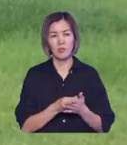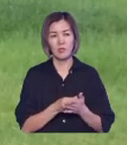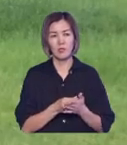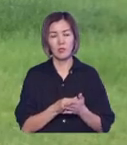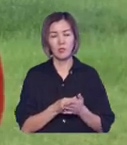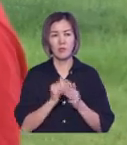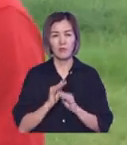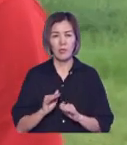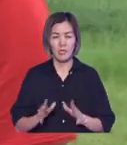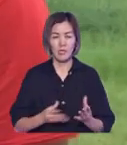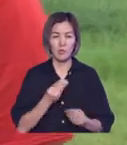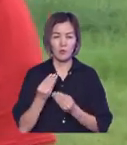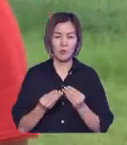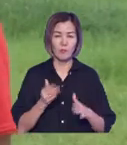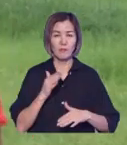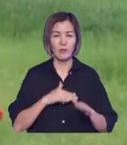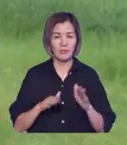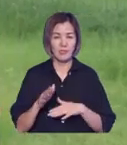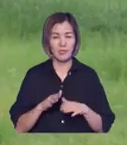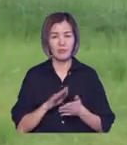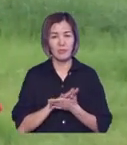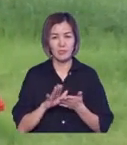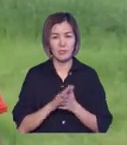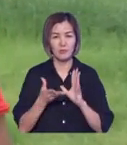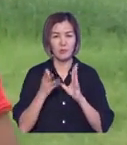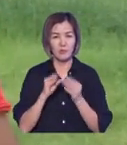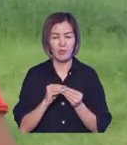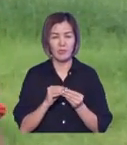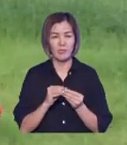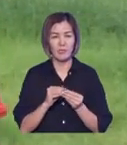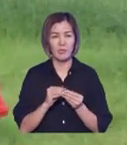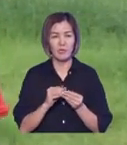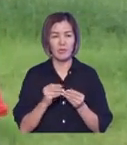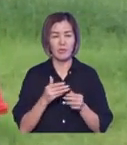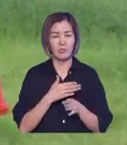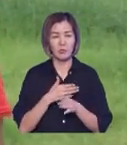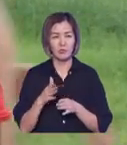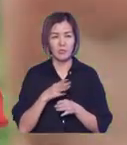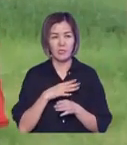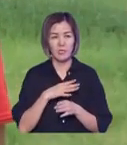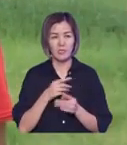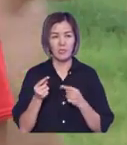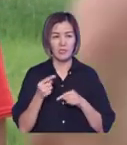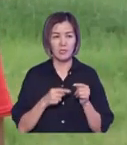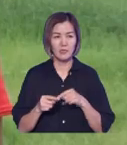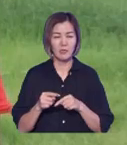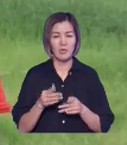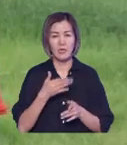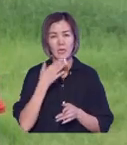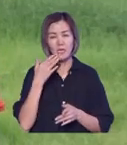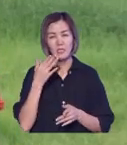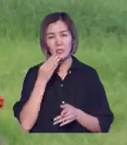детский площадка бар, бассейн бар, соның содержаниесі, тазалығы бар, соған қаражаттар соған жұмсалады. Кәсіпкерлер бұл жерде летний кухня